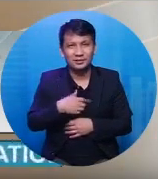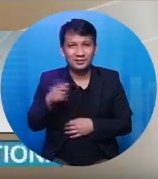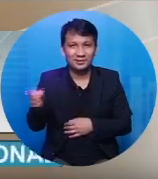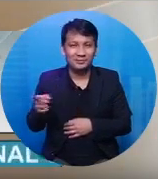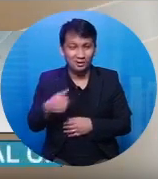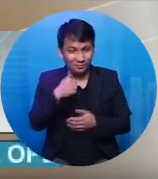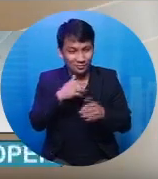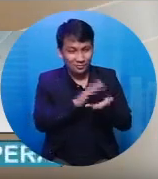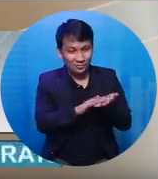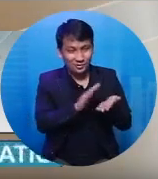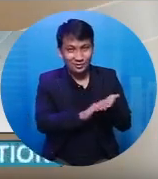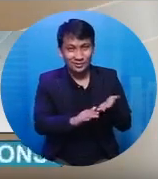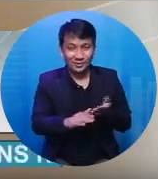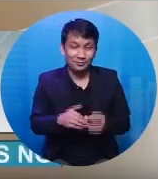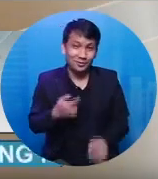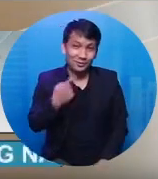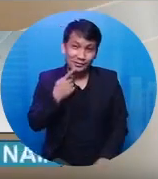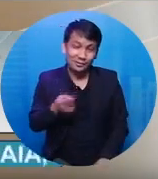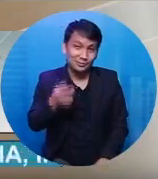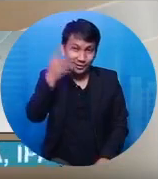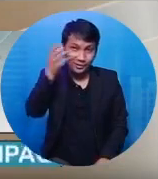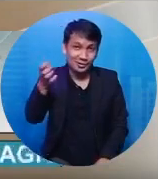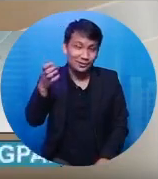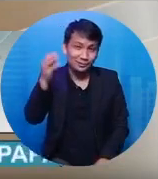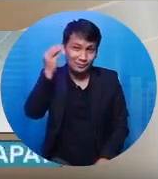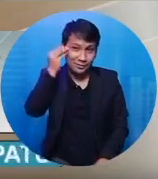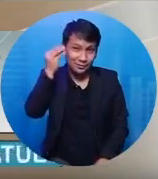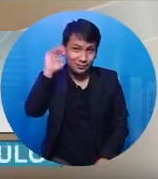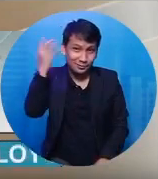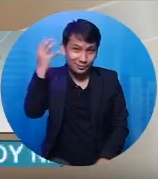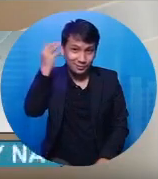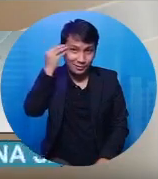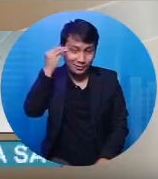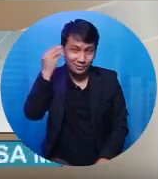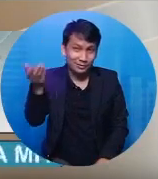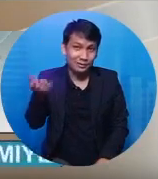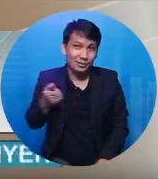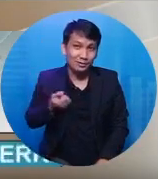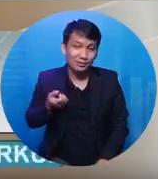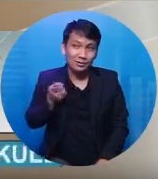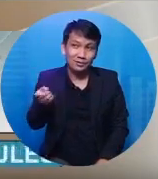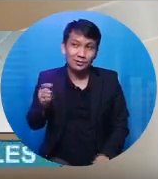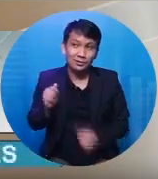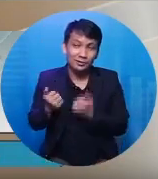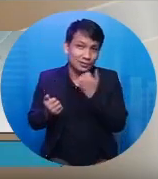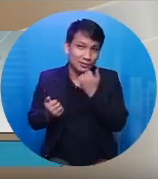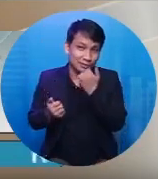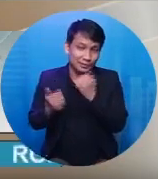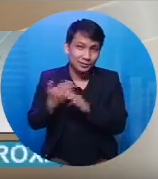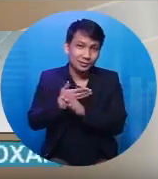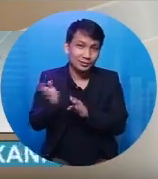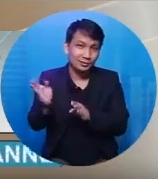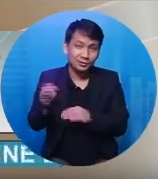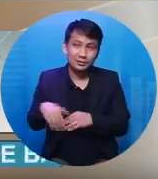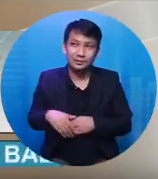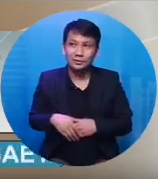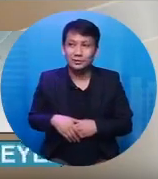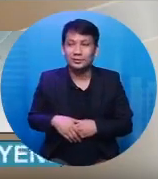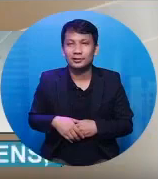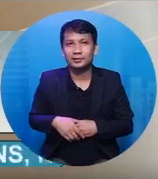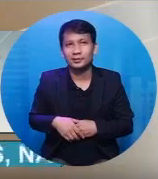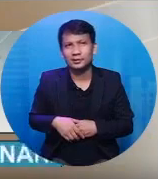niya. Mapipikon sa'yo ito, mali ka rin, mali itong diskarte mo. Ang ibig kong sabihin, sir, parang medyo